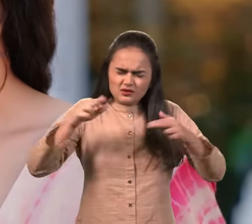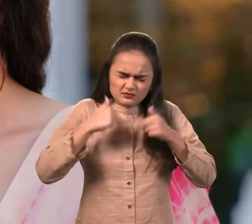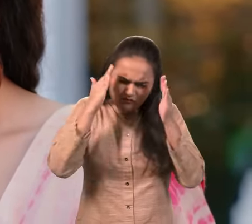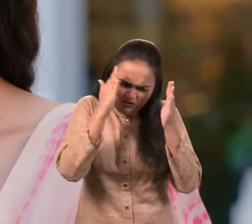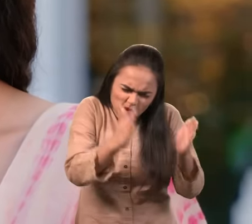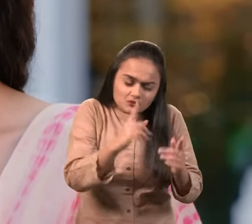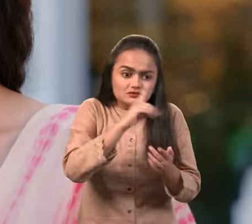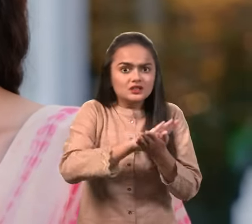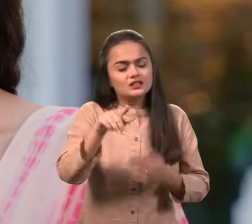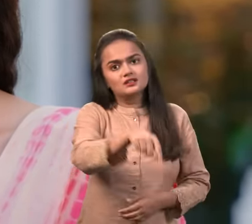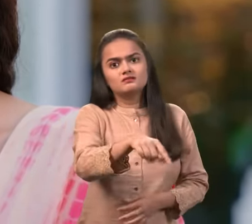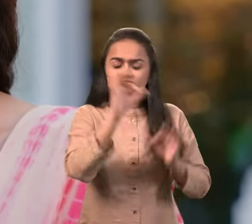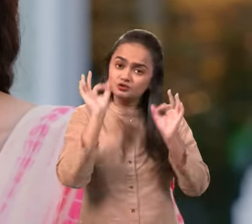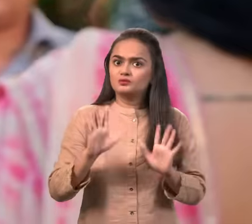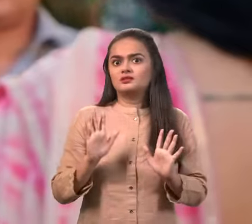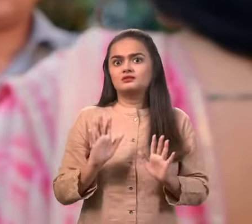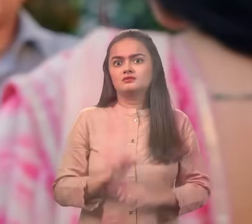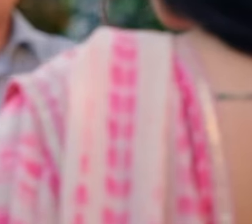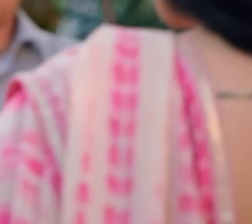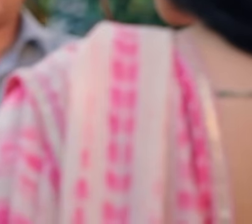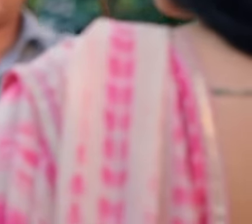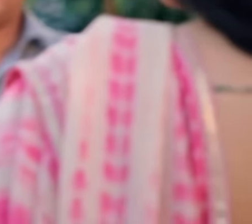अपनी पूरी जिंदगी हीर के नाम कर दूंगी।